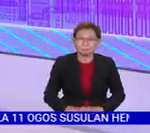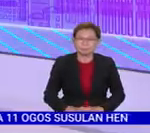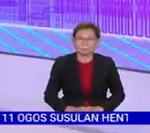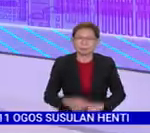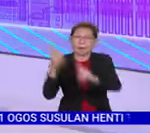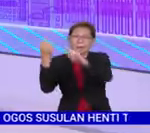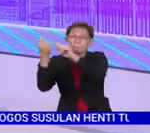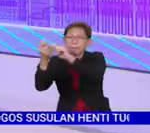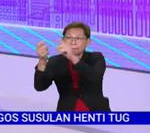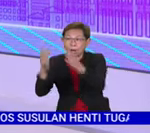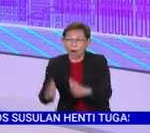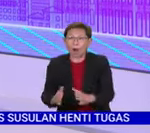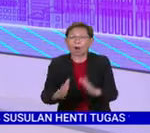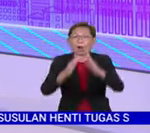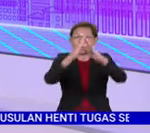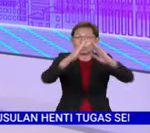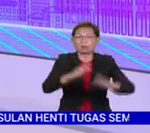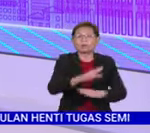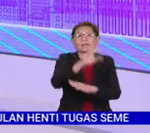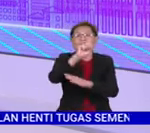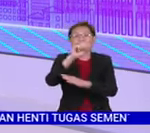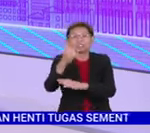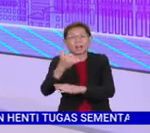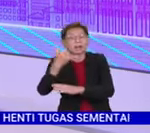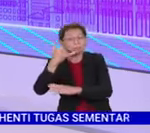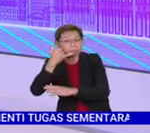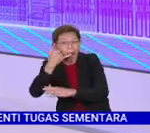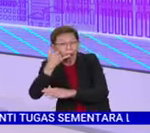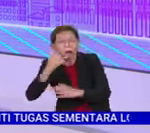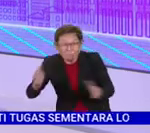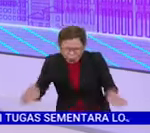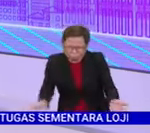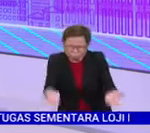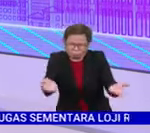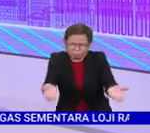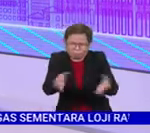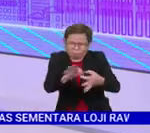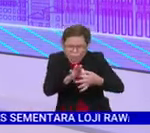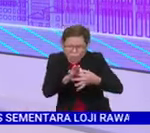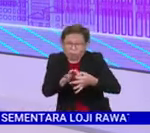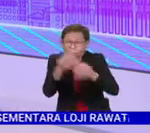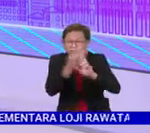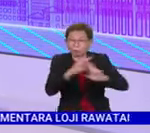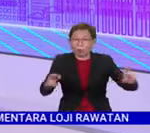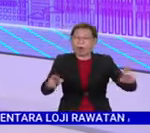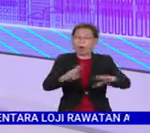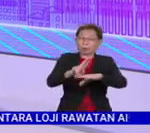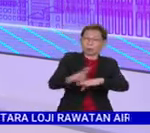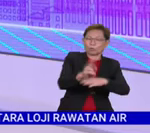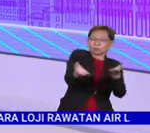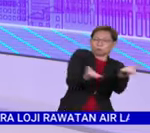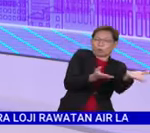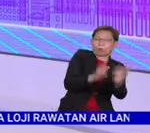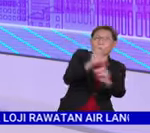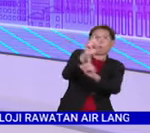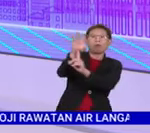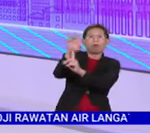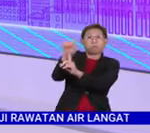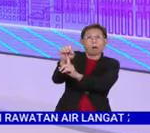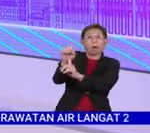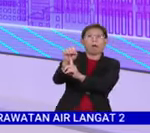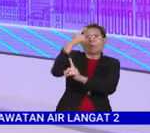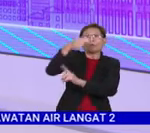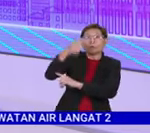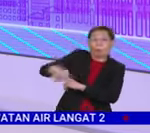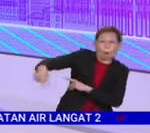Pemaju perumahan dan syarikat telekomunikasi digalakkan bekerjasama untuk menyediakan akses perkhidmatan jalur lebar